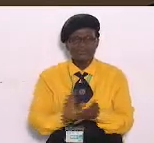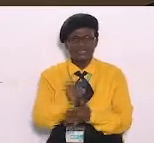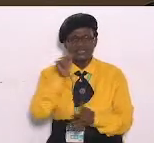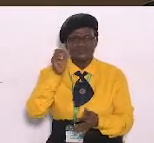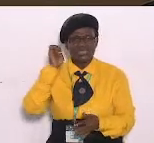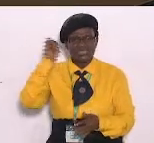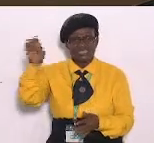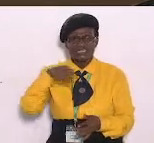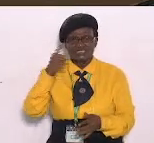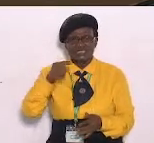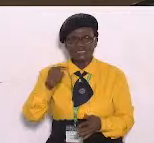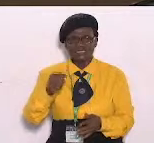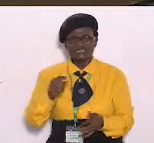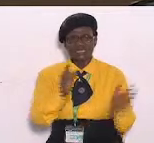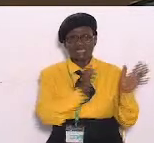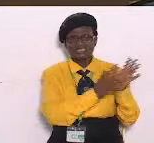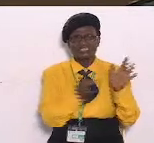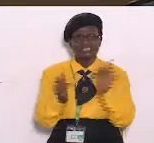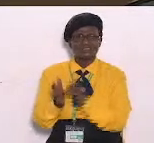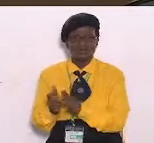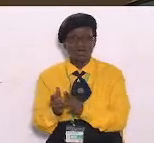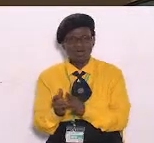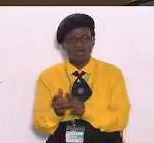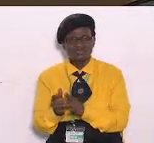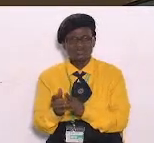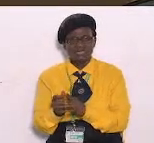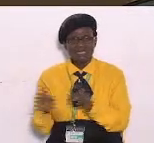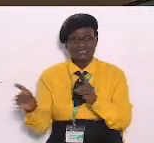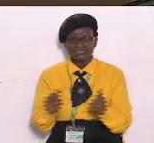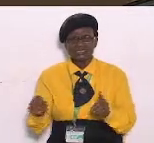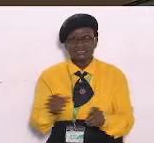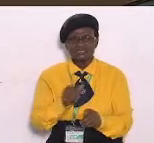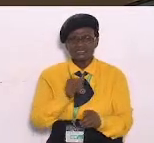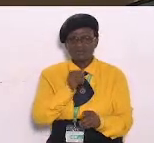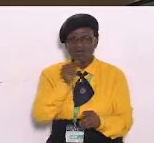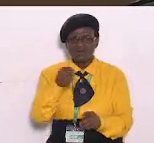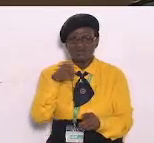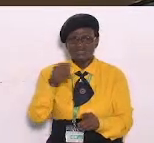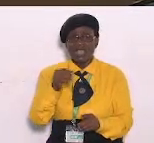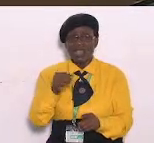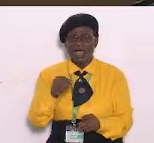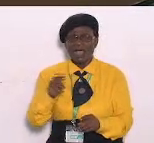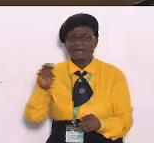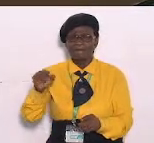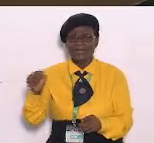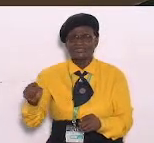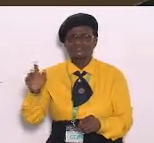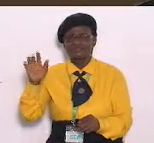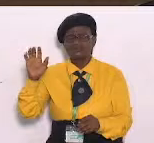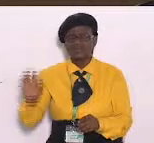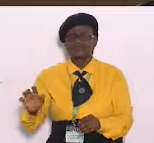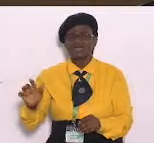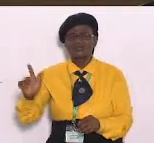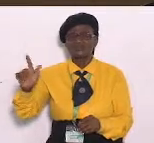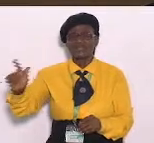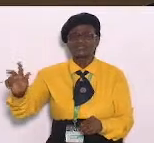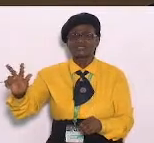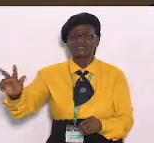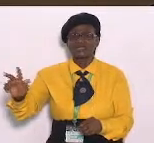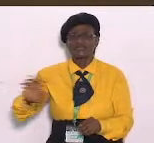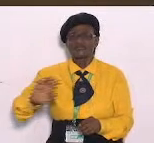dit ok il a dit Jésus n'a rien dit concernant le D la dîme